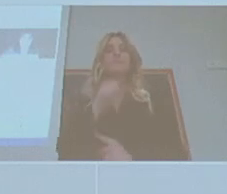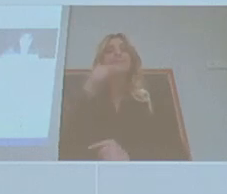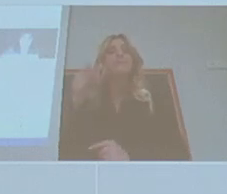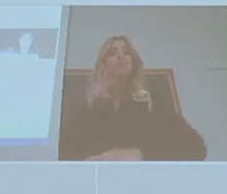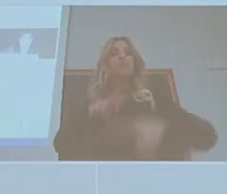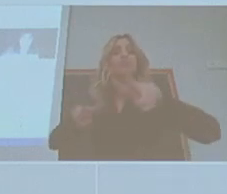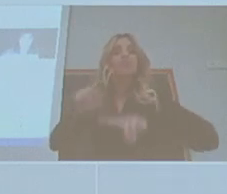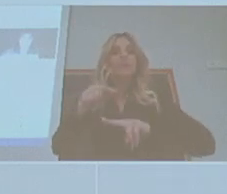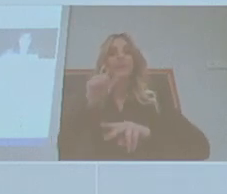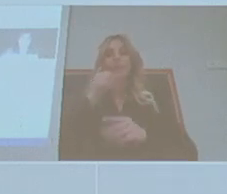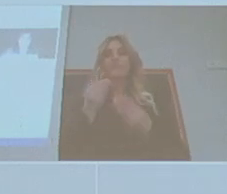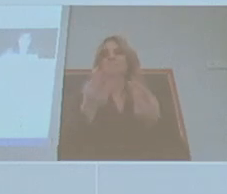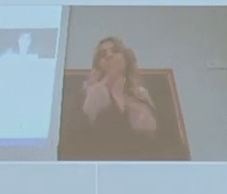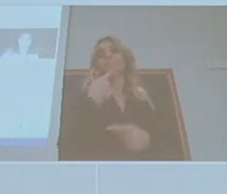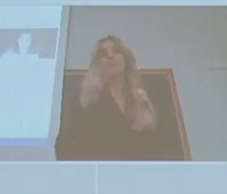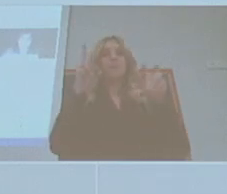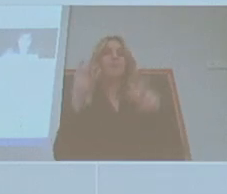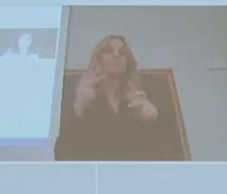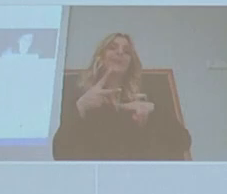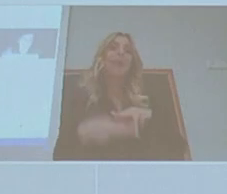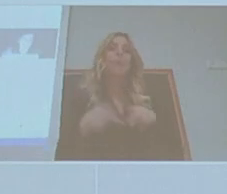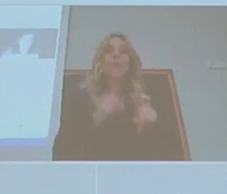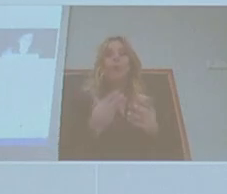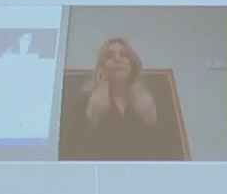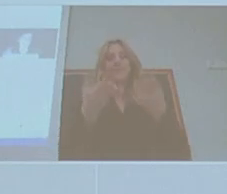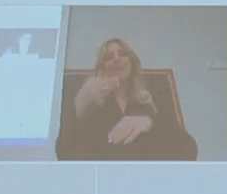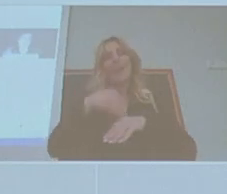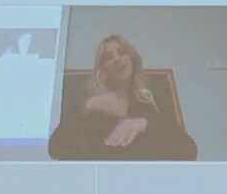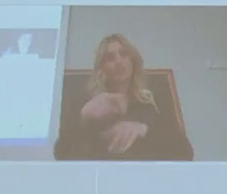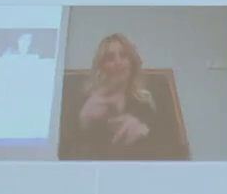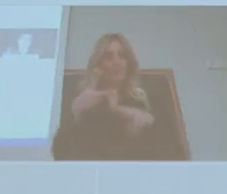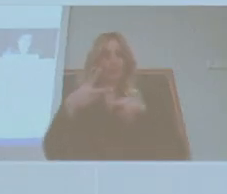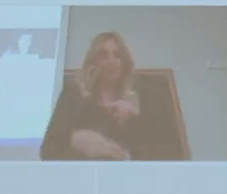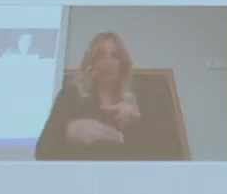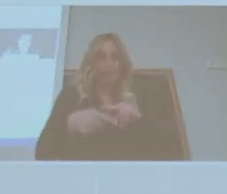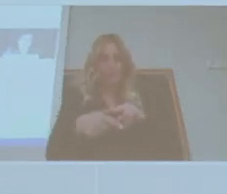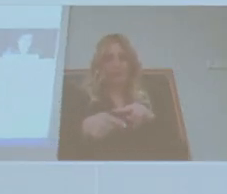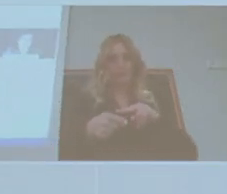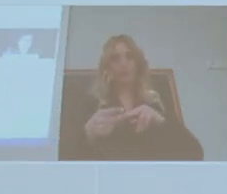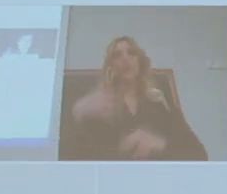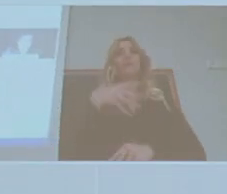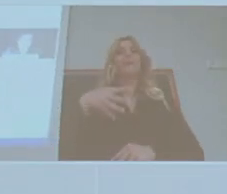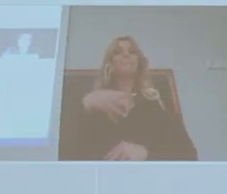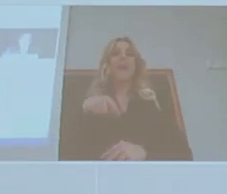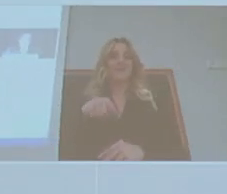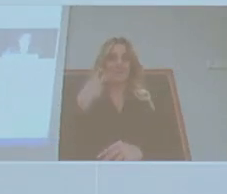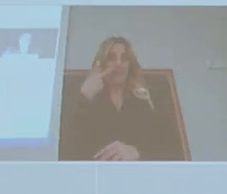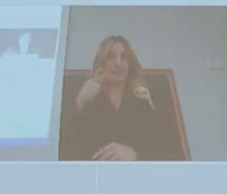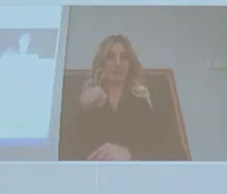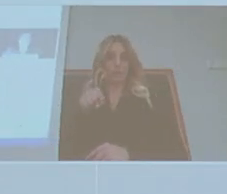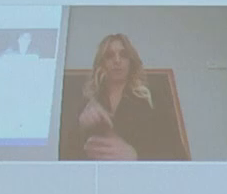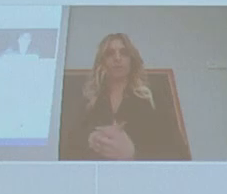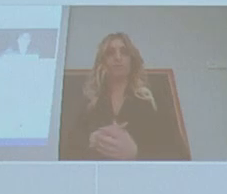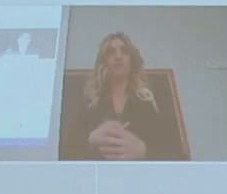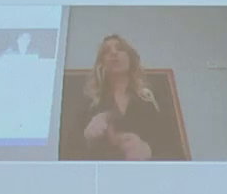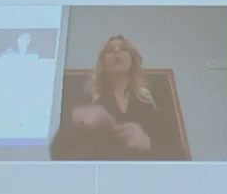cercare di inaugurare, chiamiamolo così, di fare una giornata inaugurale del master. E